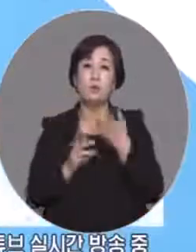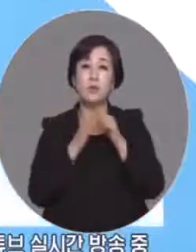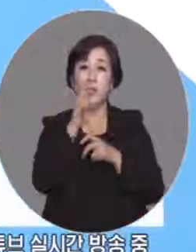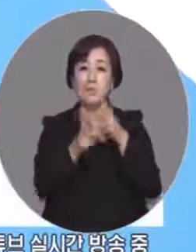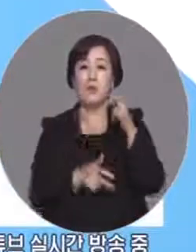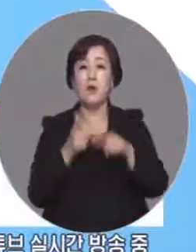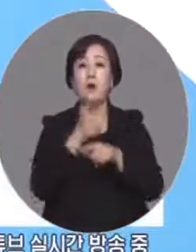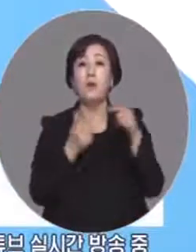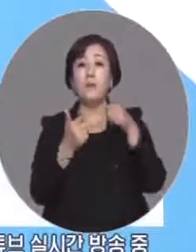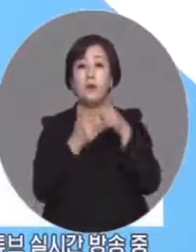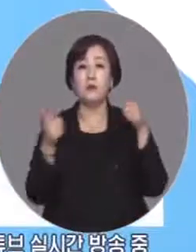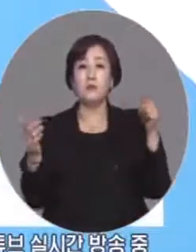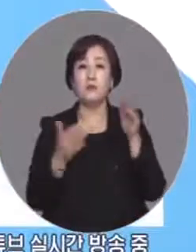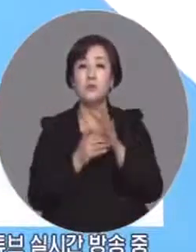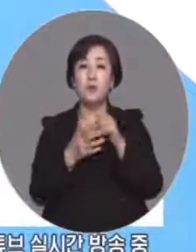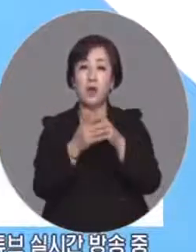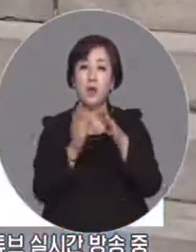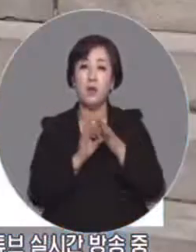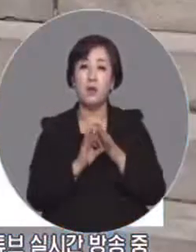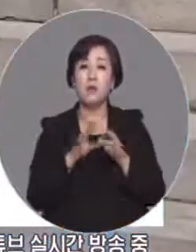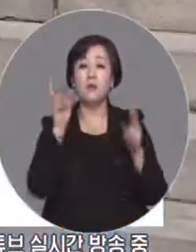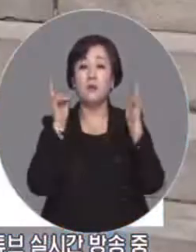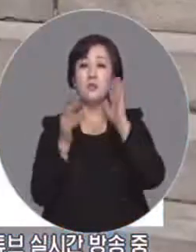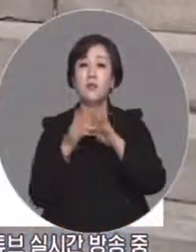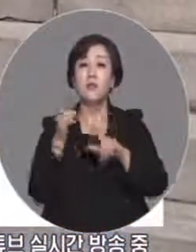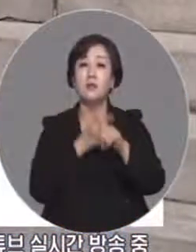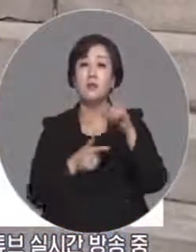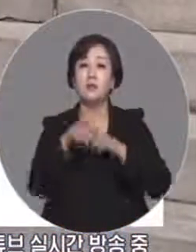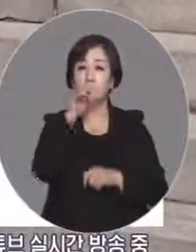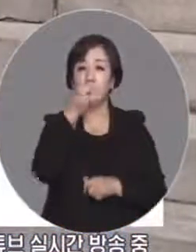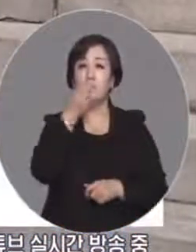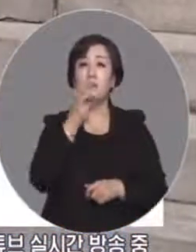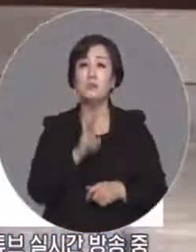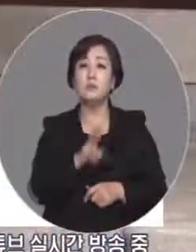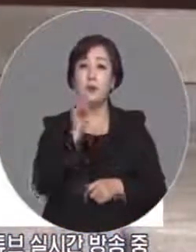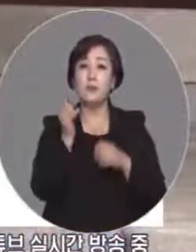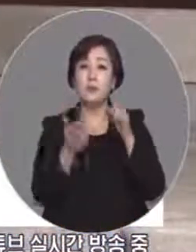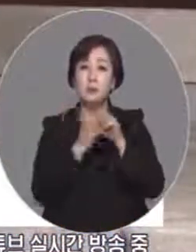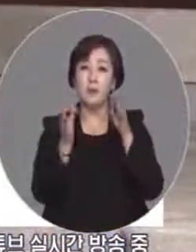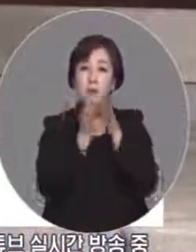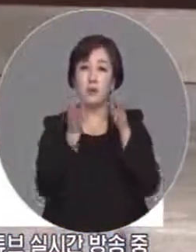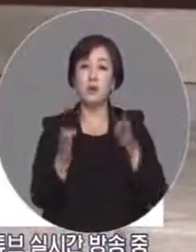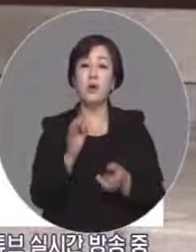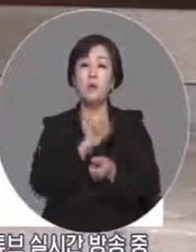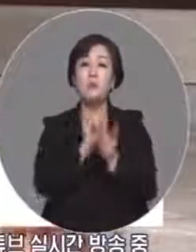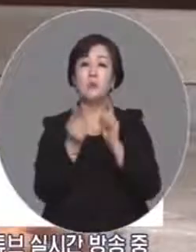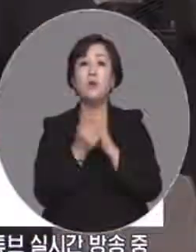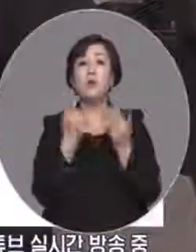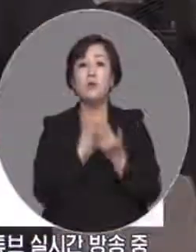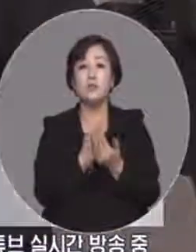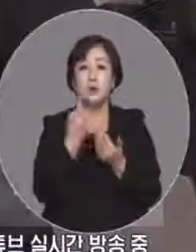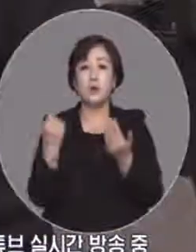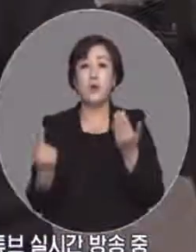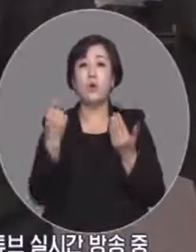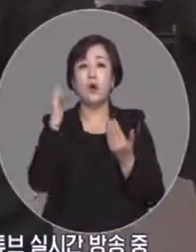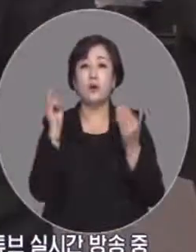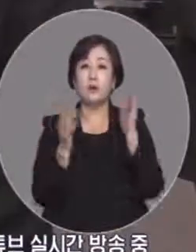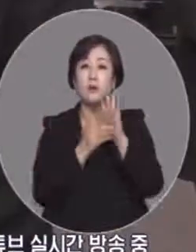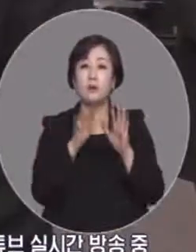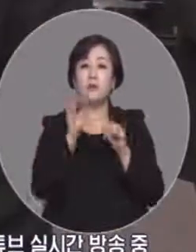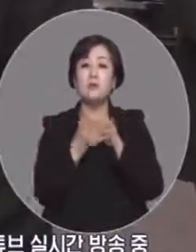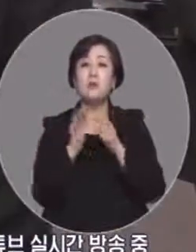범위가 넓다 보니 관련 거래 회사가 많은 점이 장점으로 꼽히지만 한동안 상의와 거리를 두어온 점이 약점으로